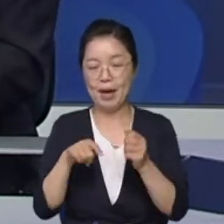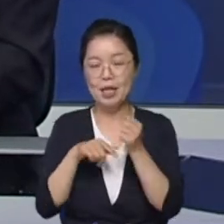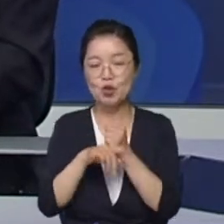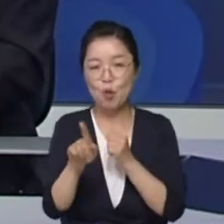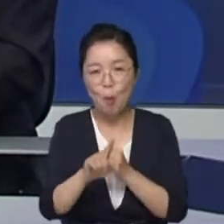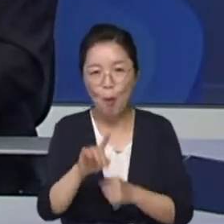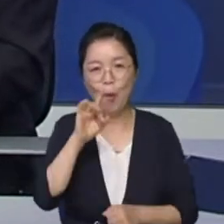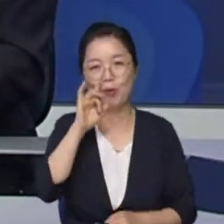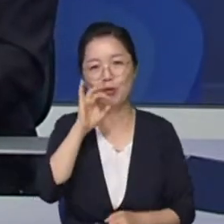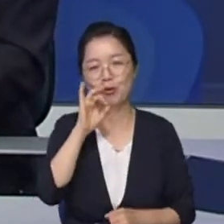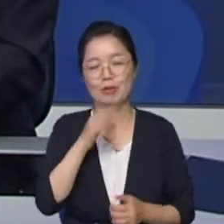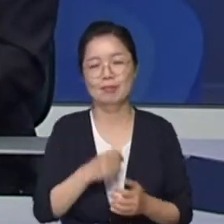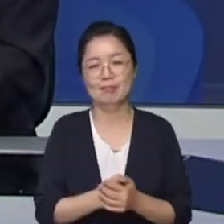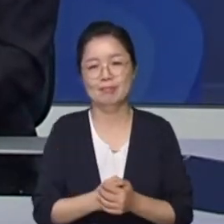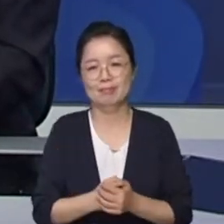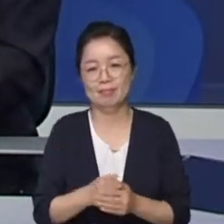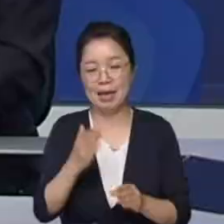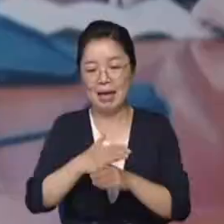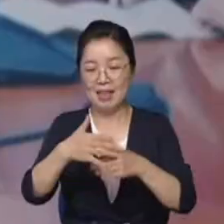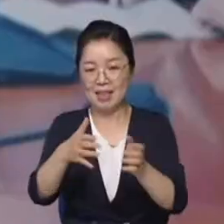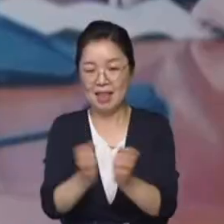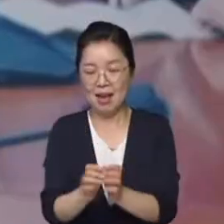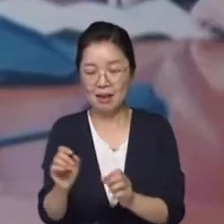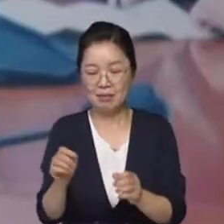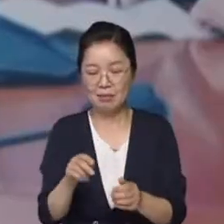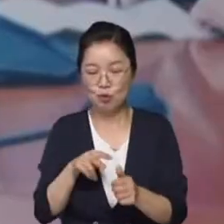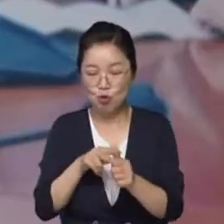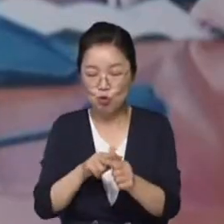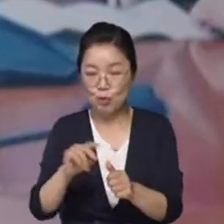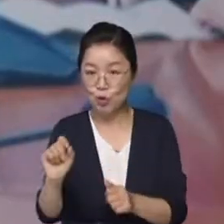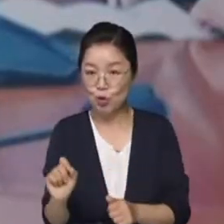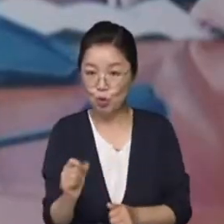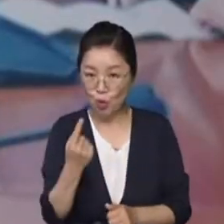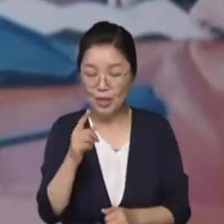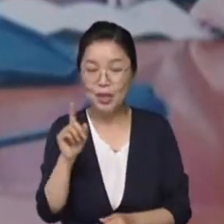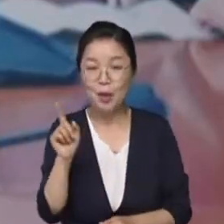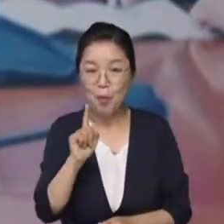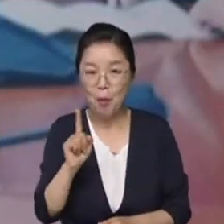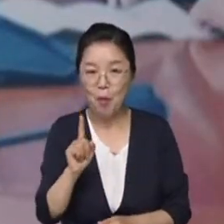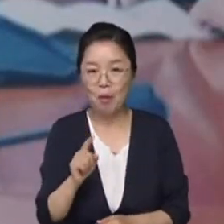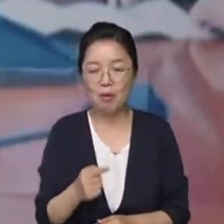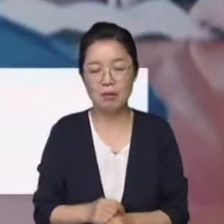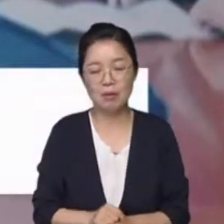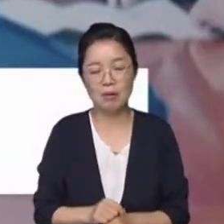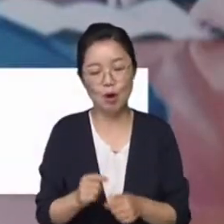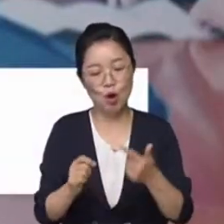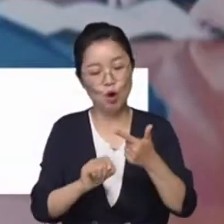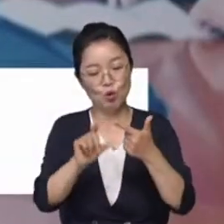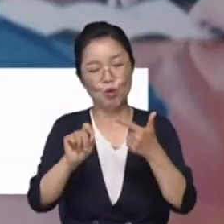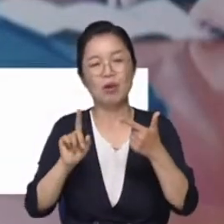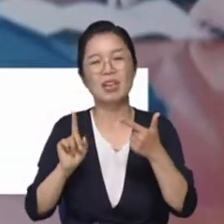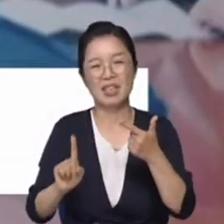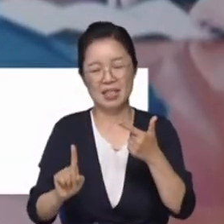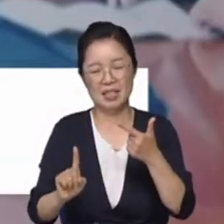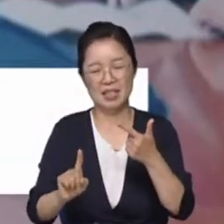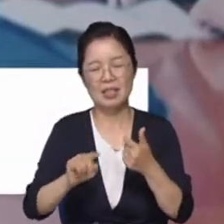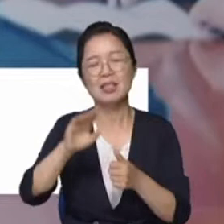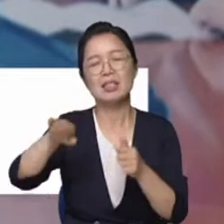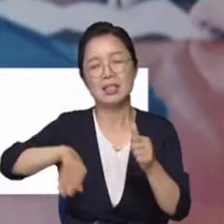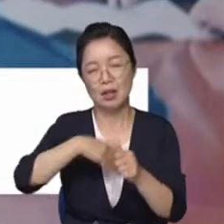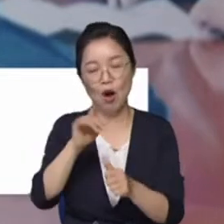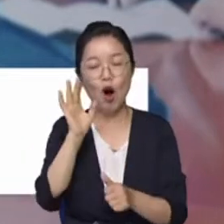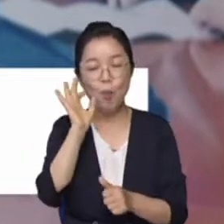한번 들어보겠습니다. 우리 당의 결정적 계기는 저의 출마의 결정적 계기는 지난 6.1 지방선거를 보고 판단한